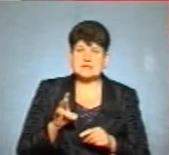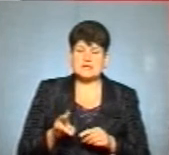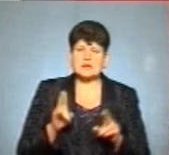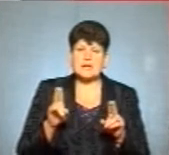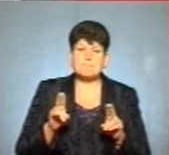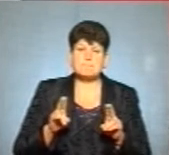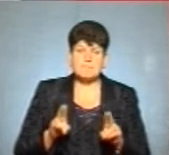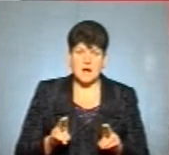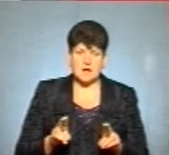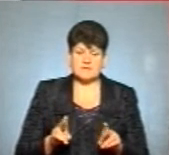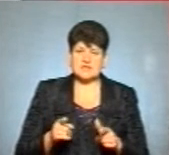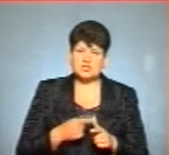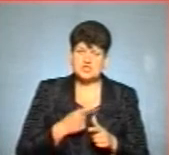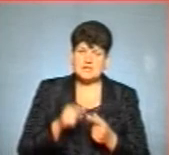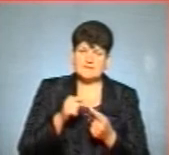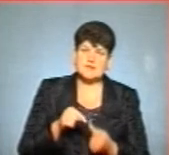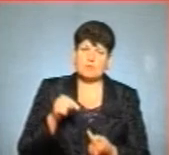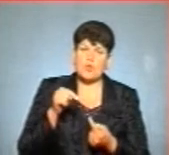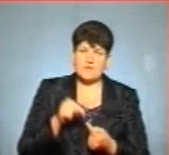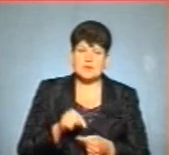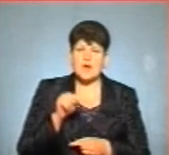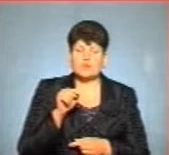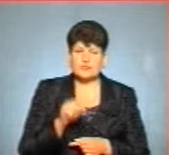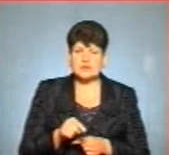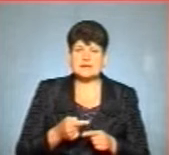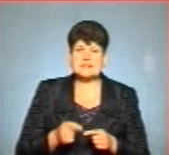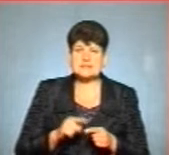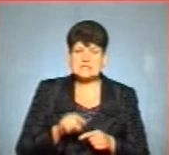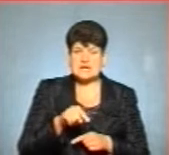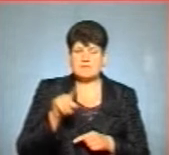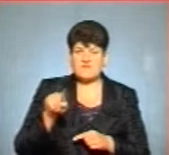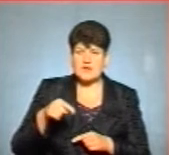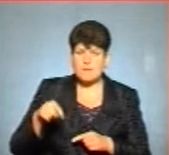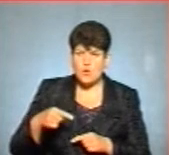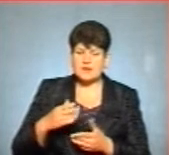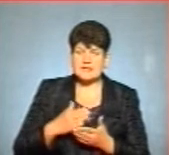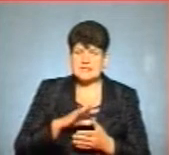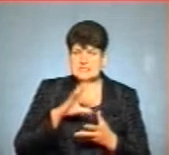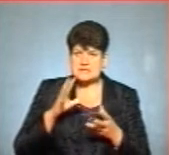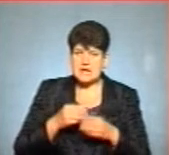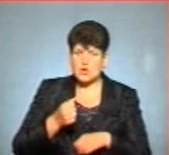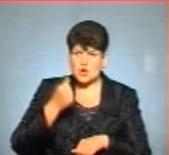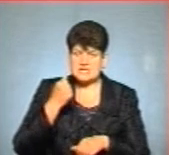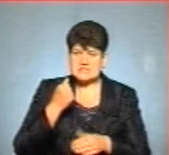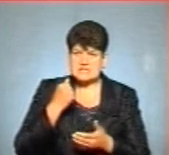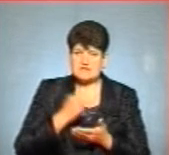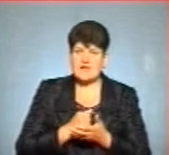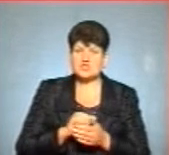правил, чи відповідають, зокрема, вони цим вимогам, які є загально затверджені урядом?